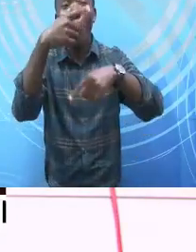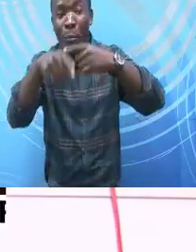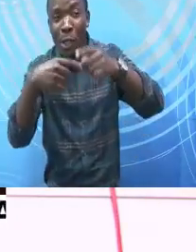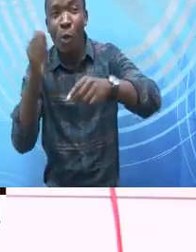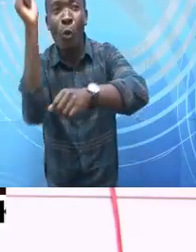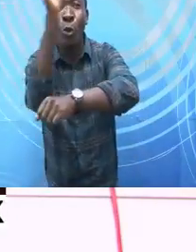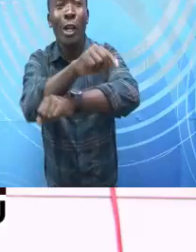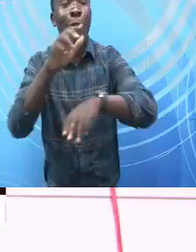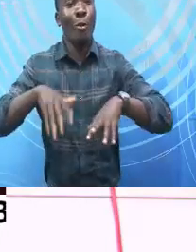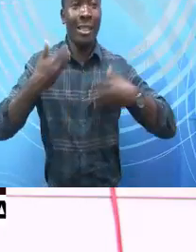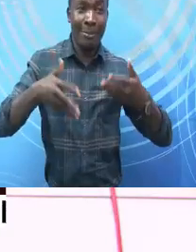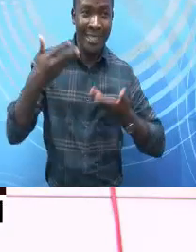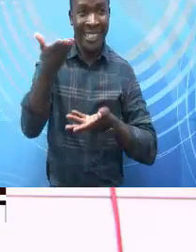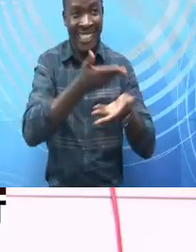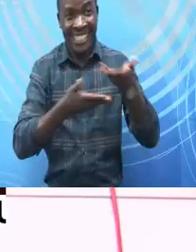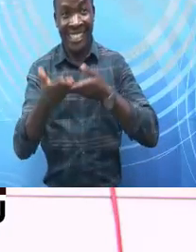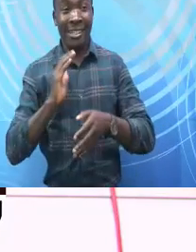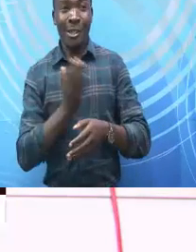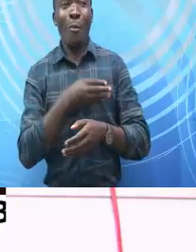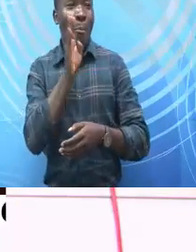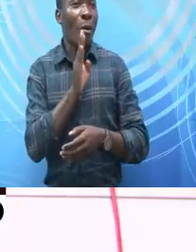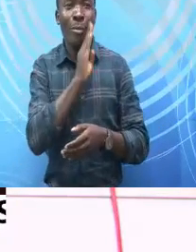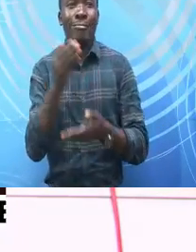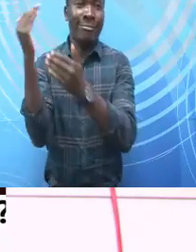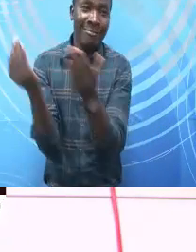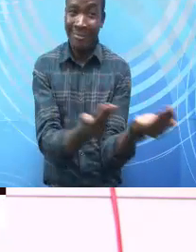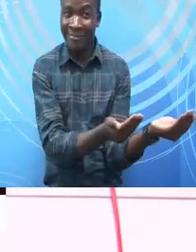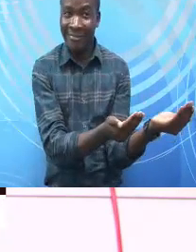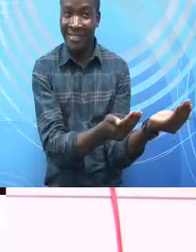murushaho kunezezwa n'ikiganiro cyacu Bob tubare ikaze